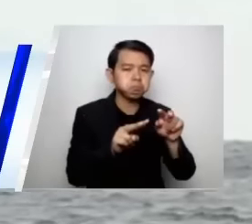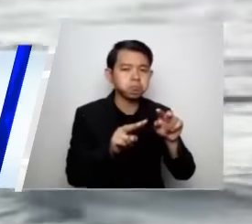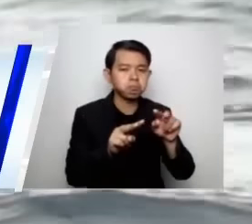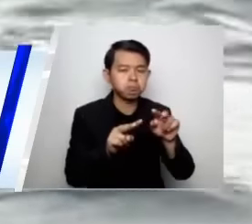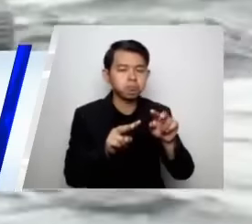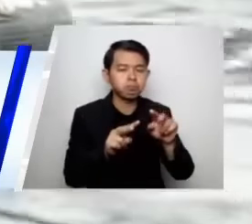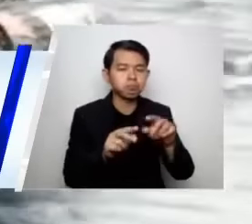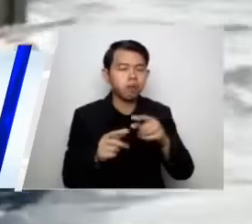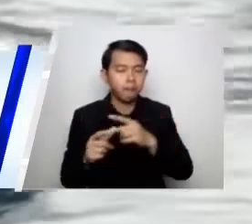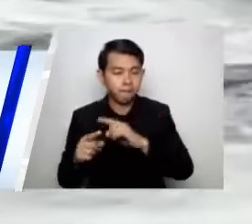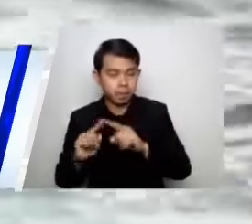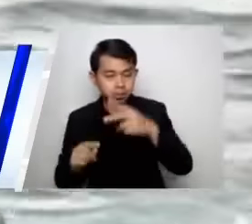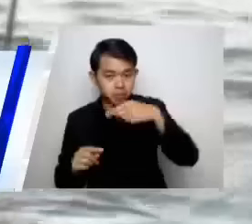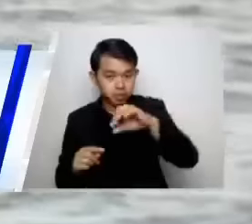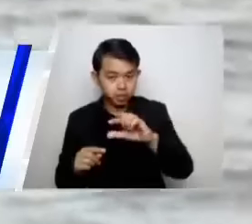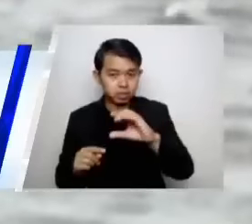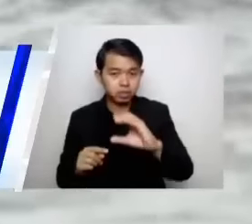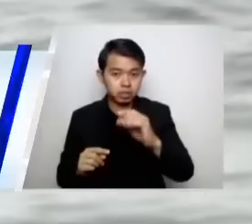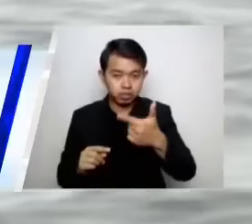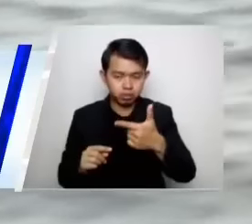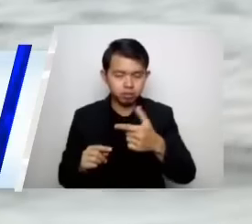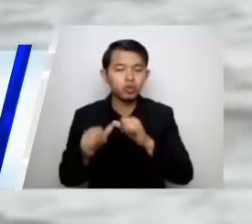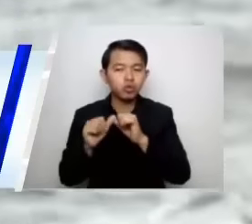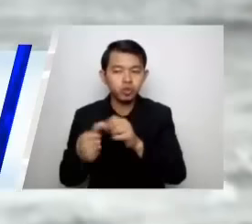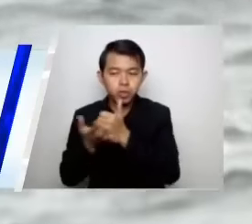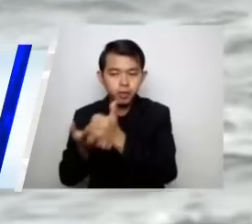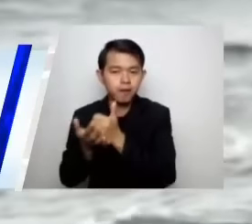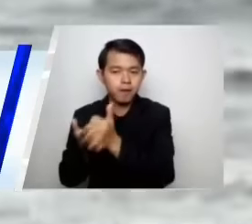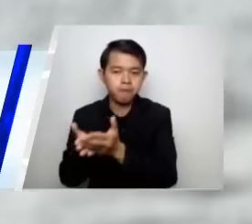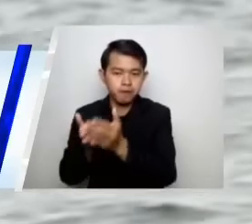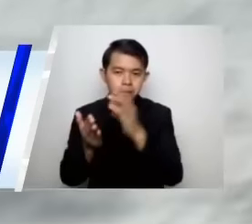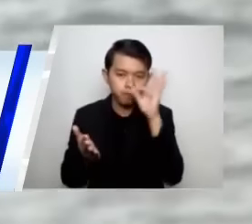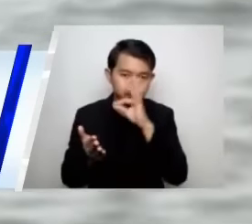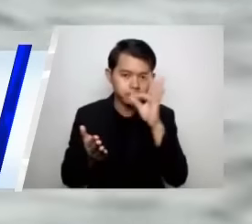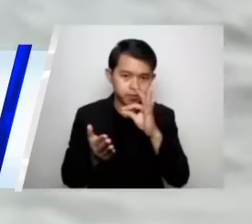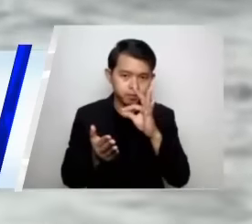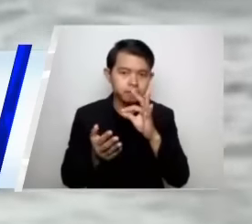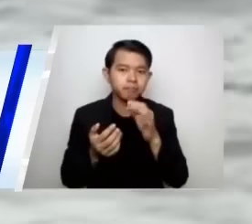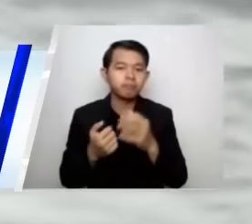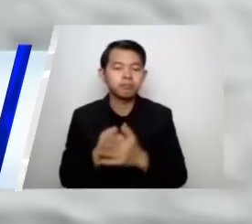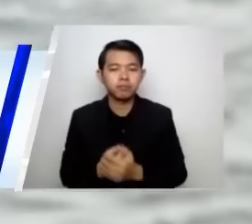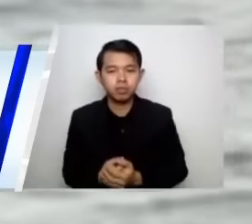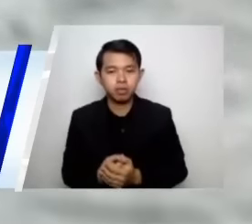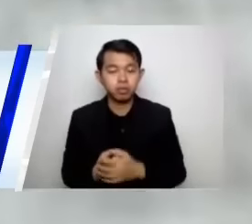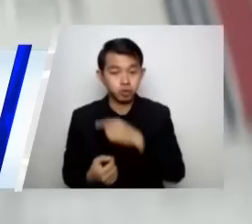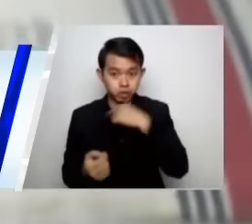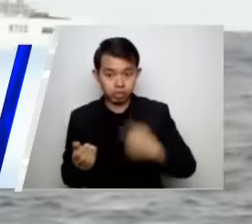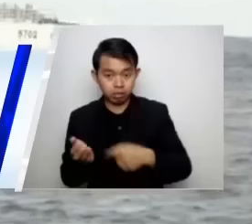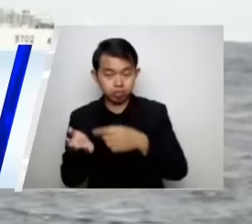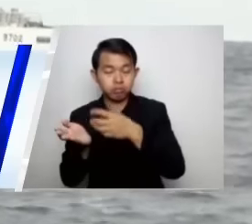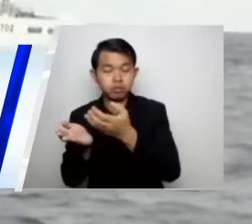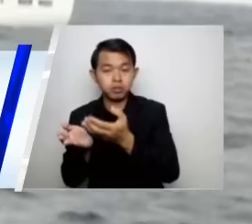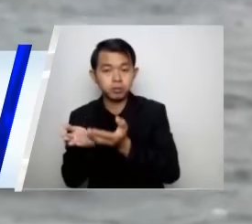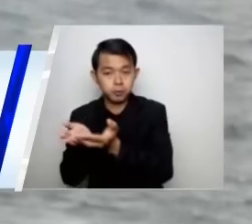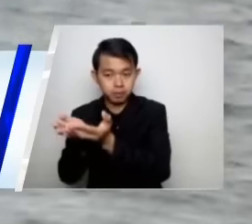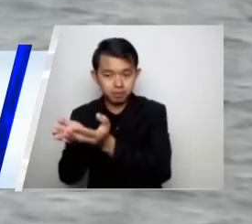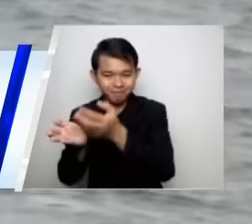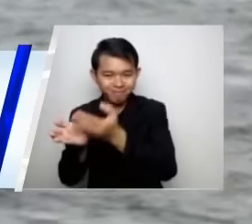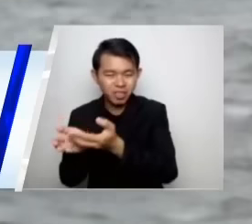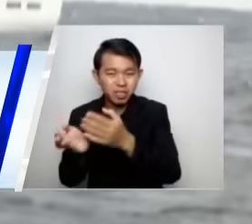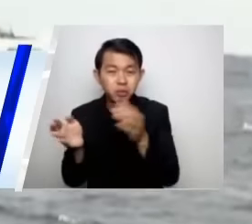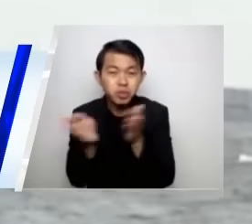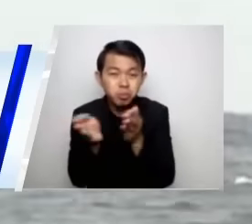nating mangingisda. Sa isang punto, ibinaba pa nila ang kanilang maliit na speedboat, pero di naman lumapit sa amin. Ang